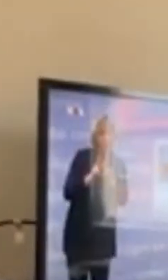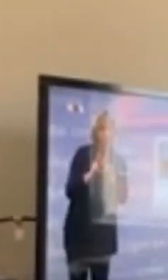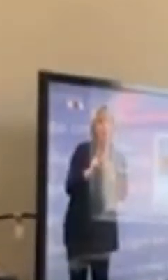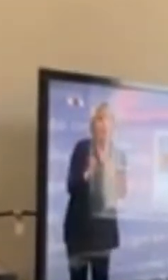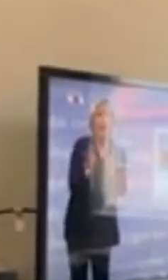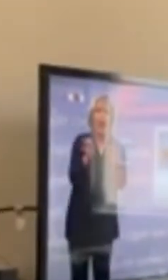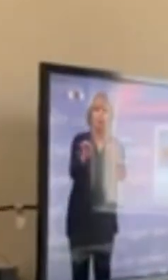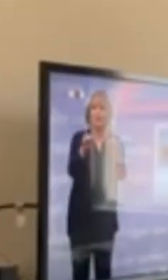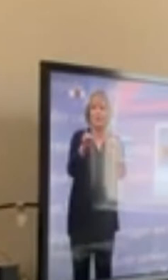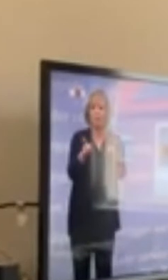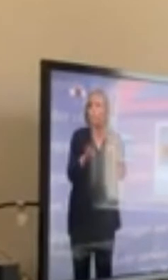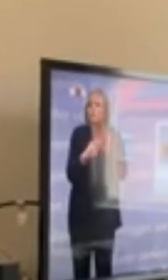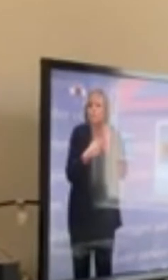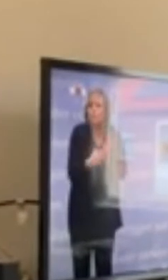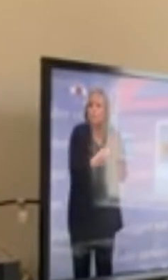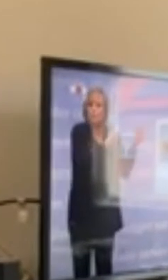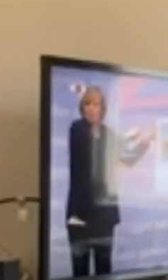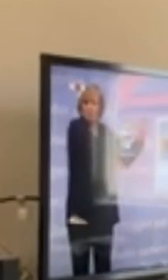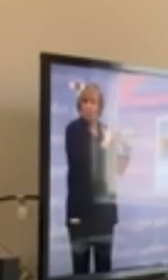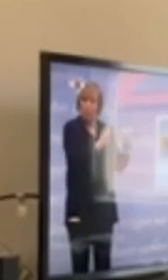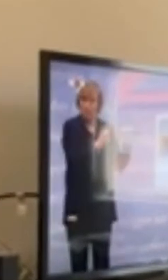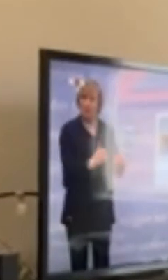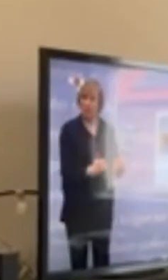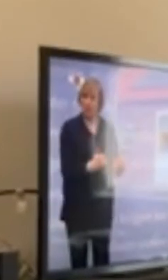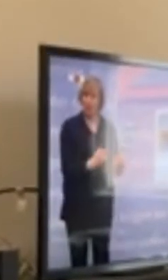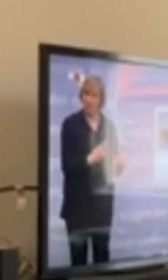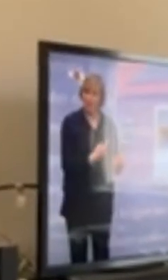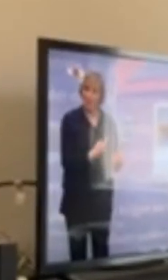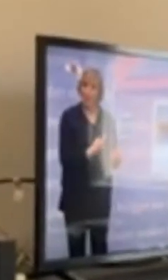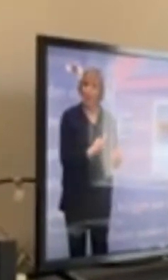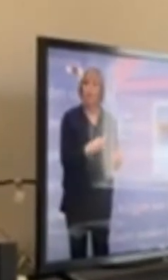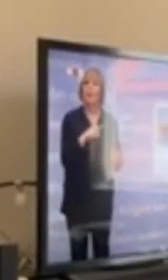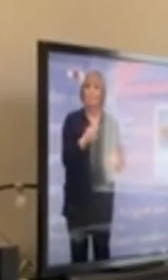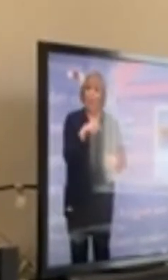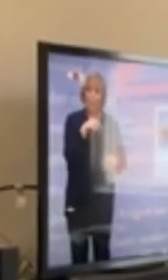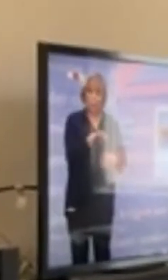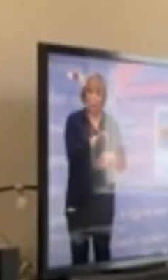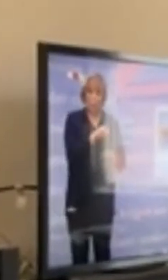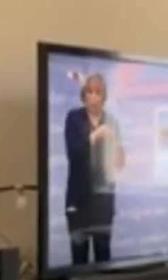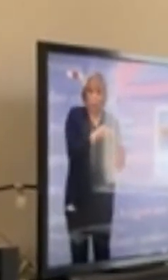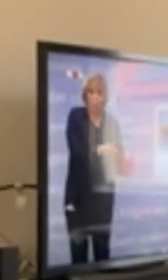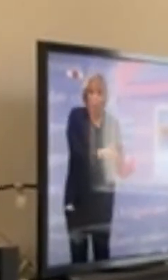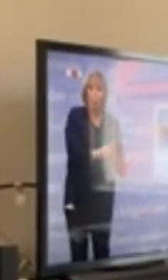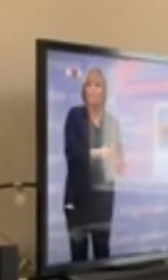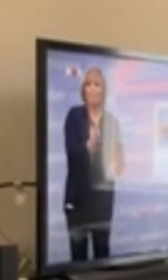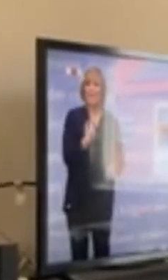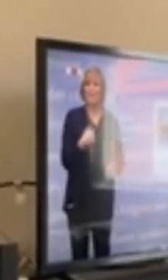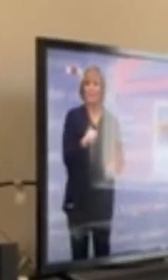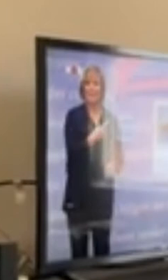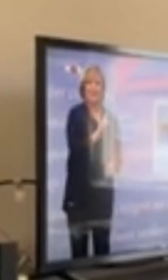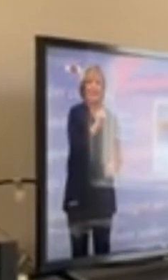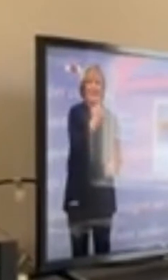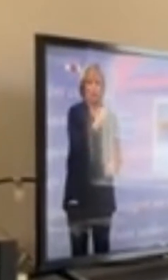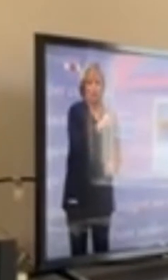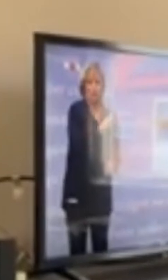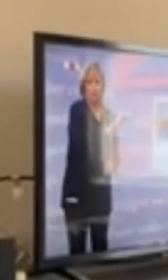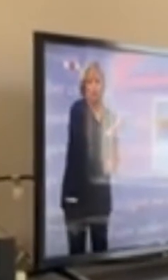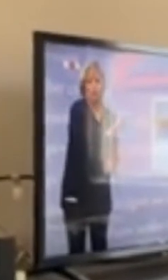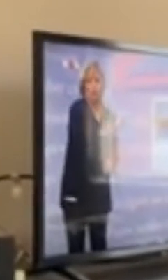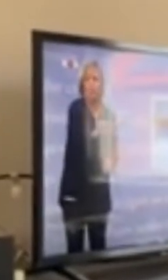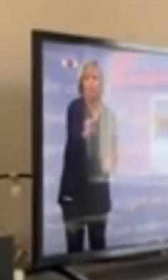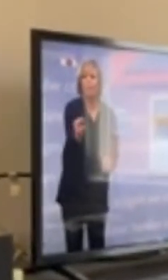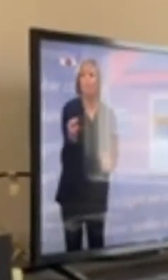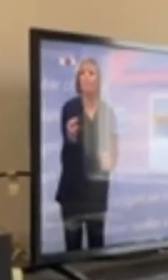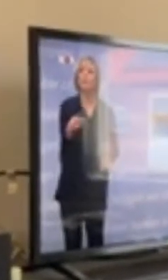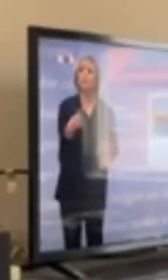tegenvalt bijvoorbeeld. Maar door deze keuzes nu te maken, kunnen we sneller meer mensen een eerste prik geven en dat is van belang om meer mensen zo snel